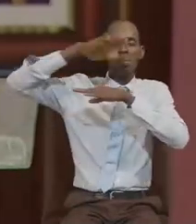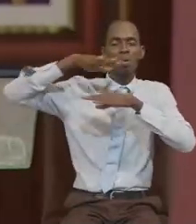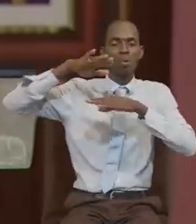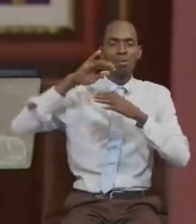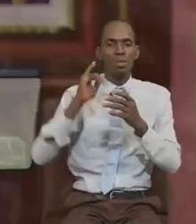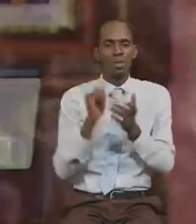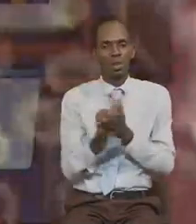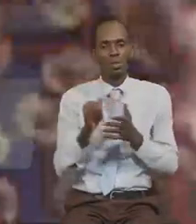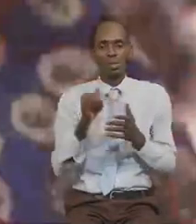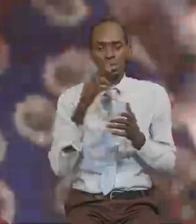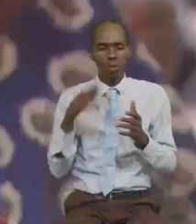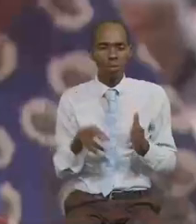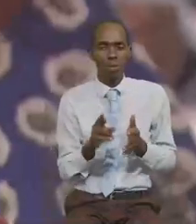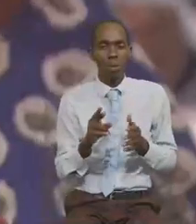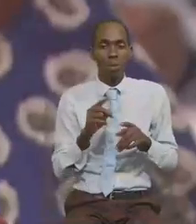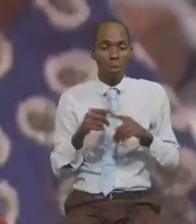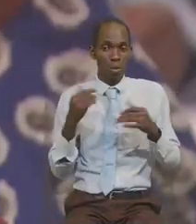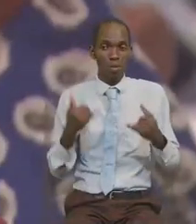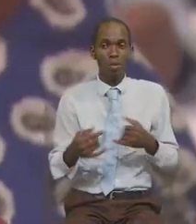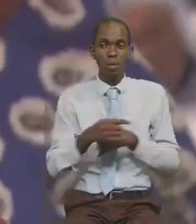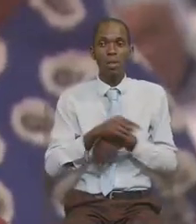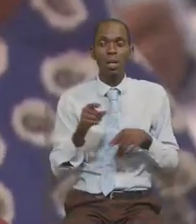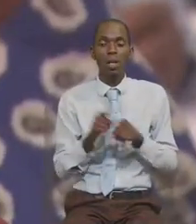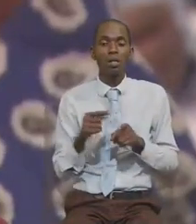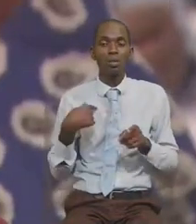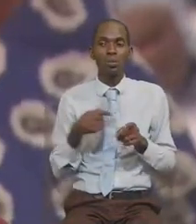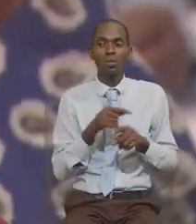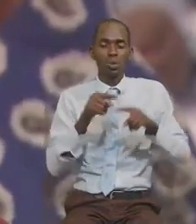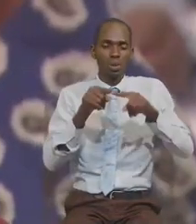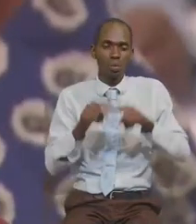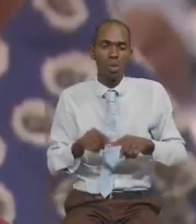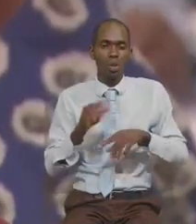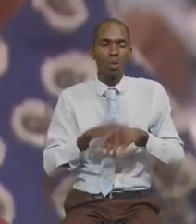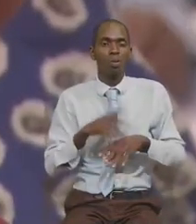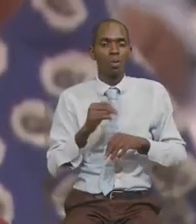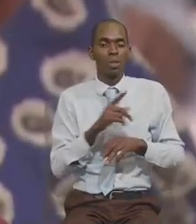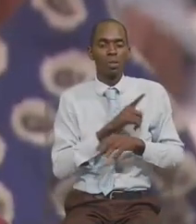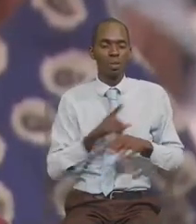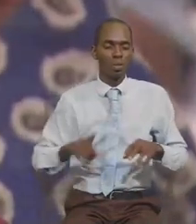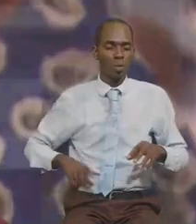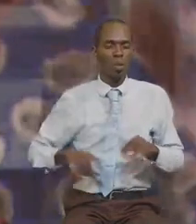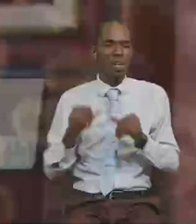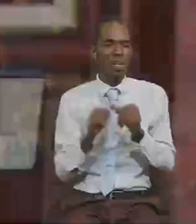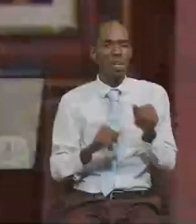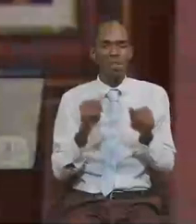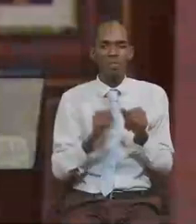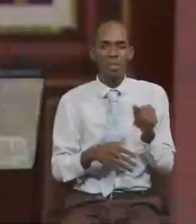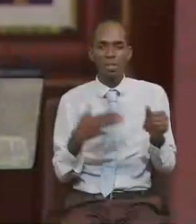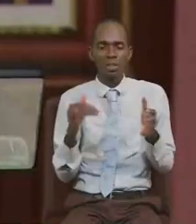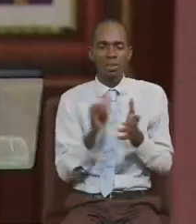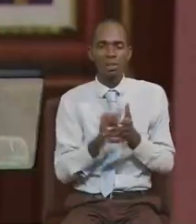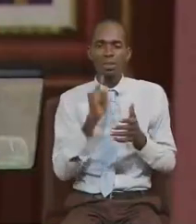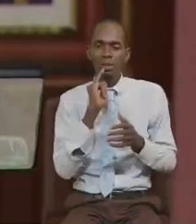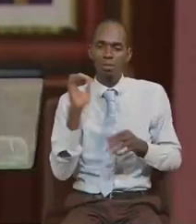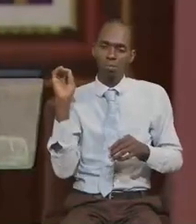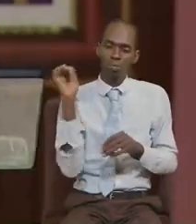Seigneur, toute flèche qui est lancé contre toi du village, ou de la ville, ou même de